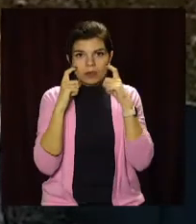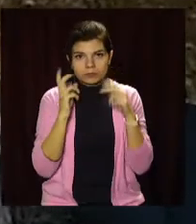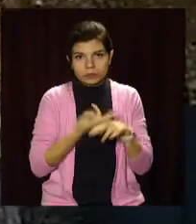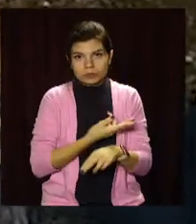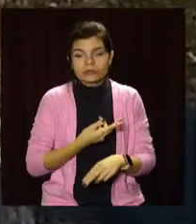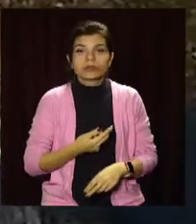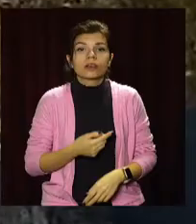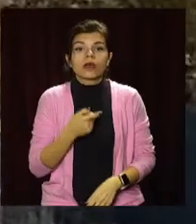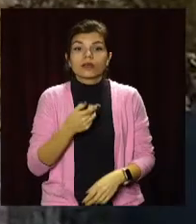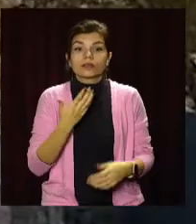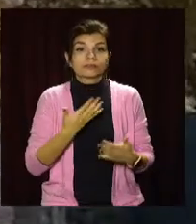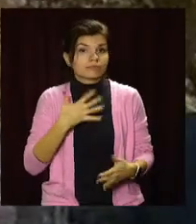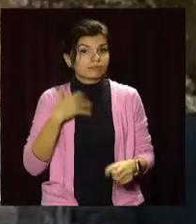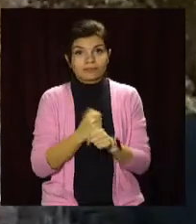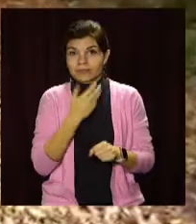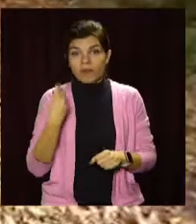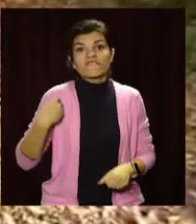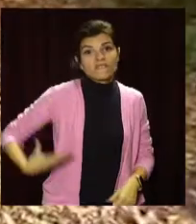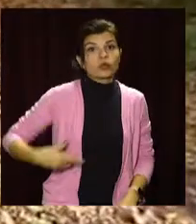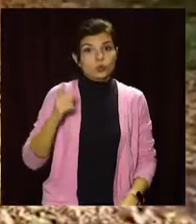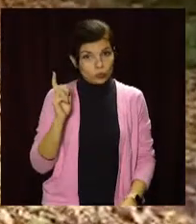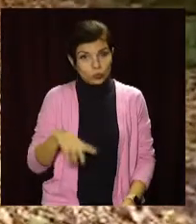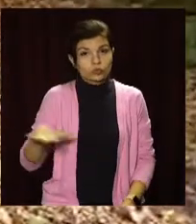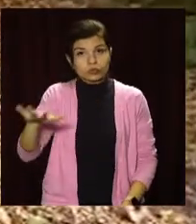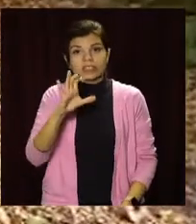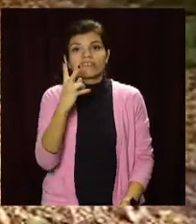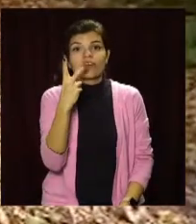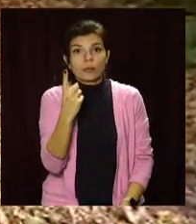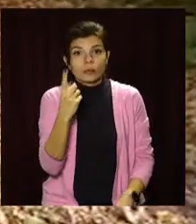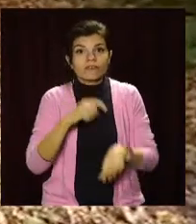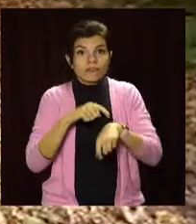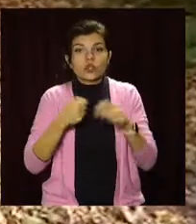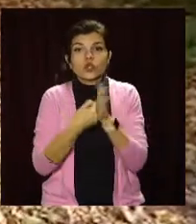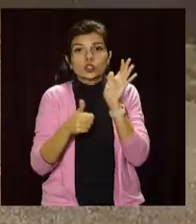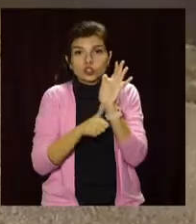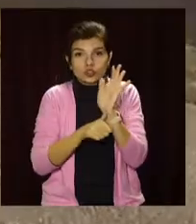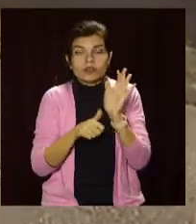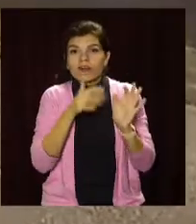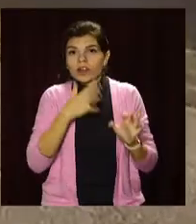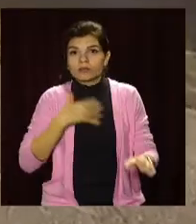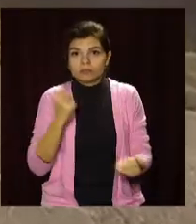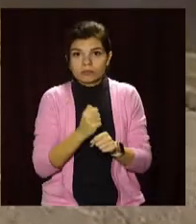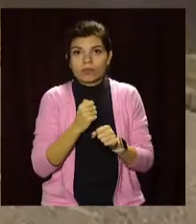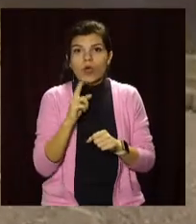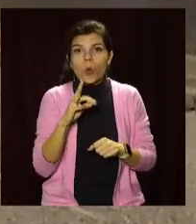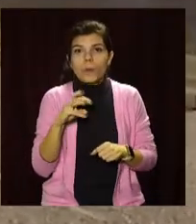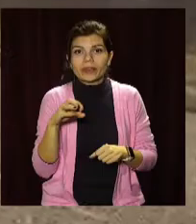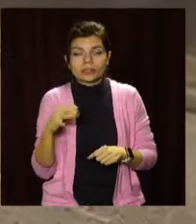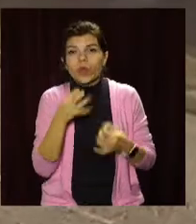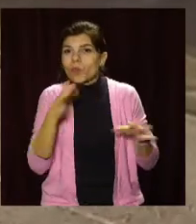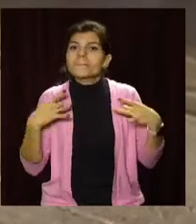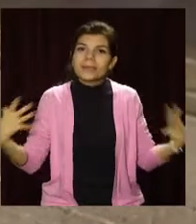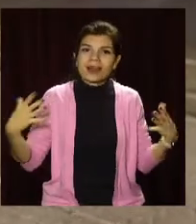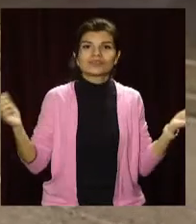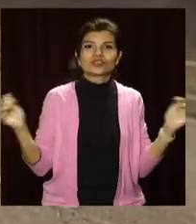Значні штрафи за недотримання карантину у Франції. Також в Україні з 21 години до 6 діє комендантська година. Будь-які святкування,